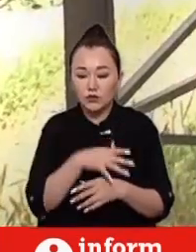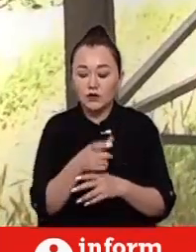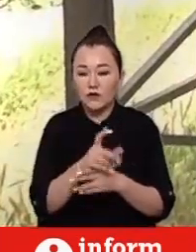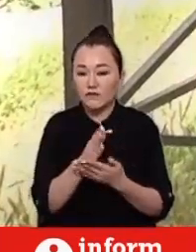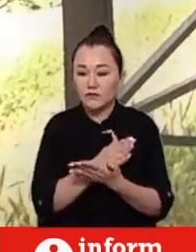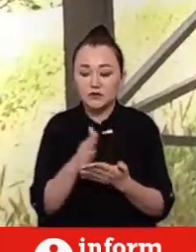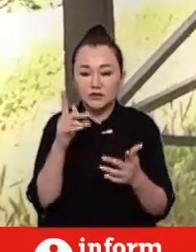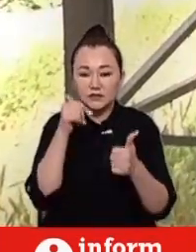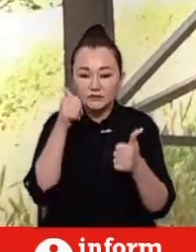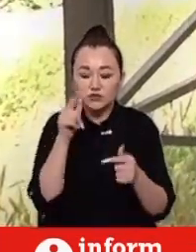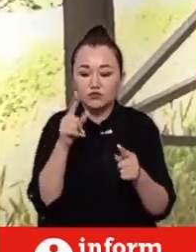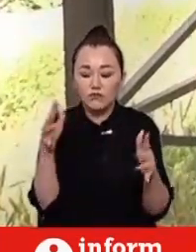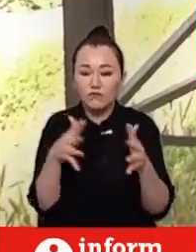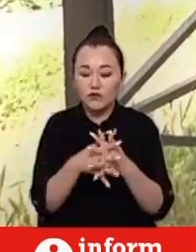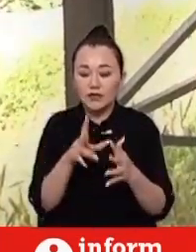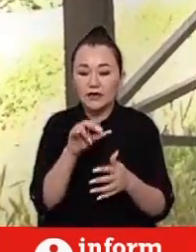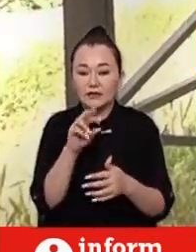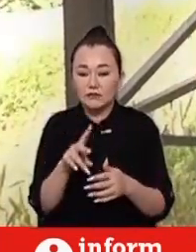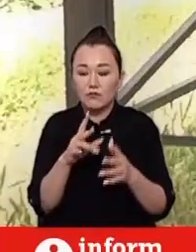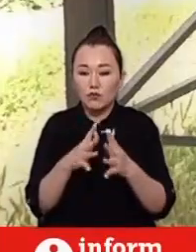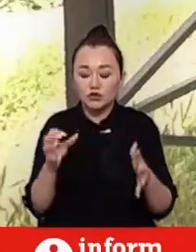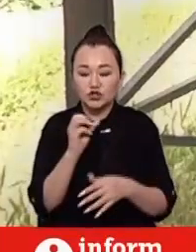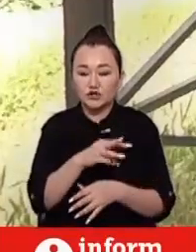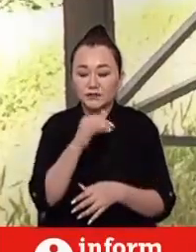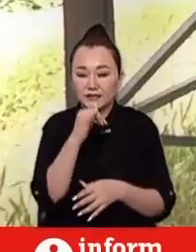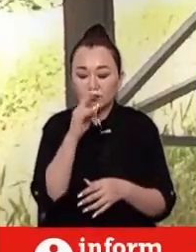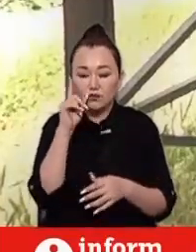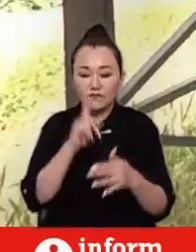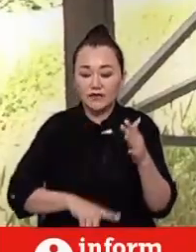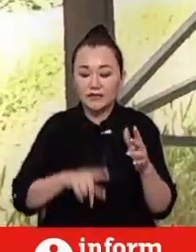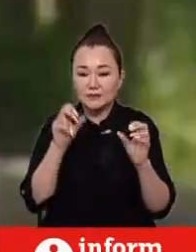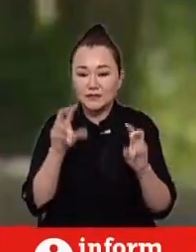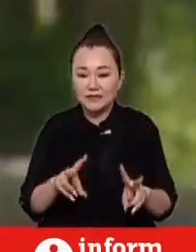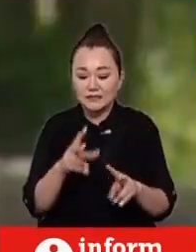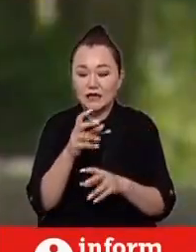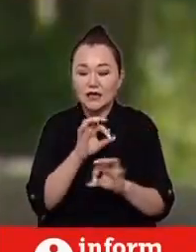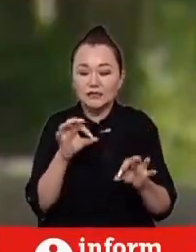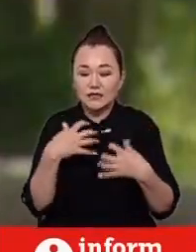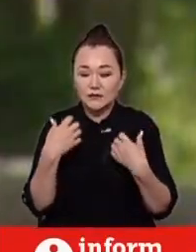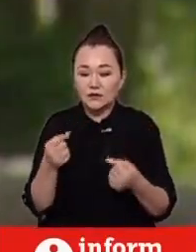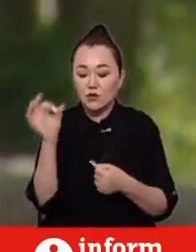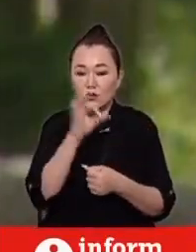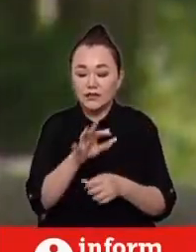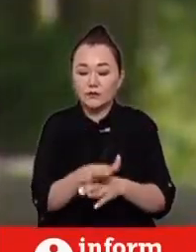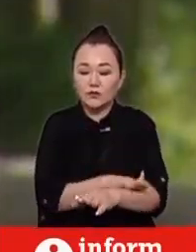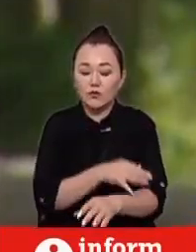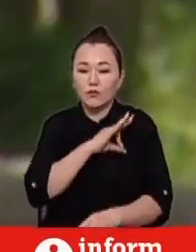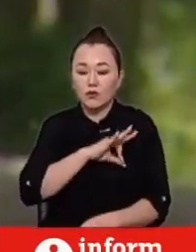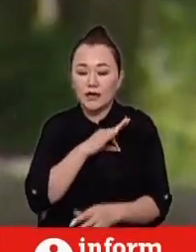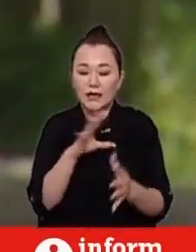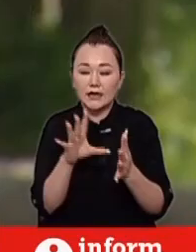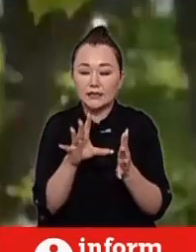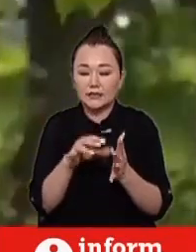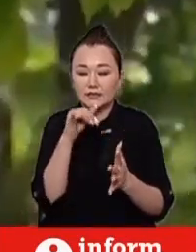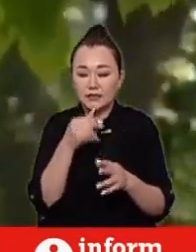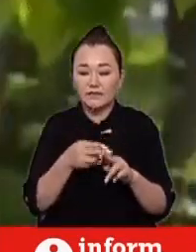неизвестен. Никотина в них больше, чем в табачных сигаретах, уверены специалисты. В Минздраве рассказали, что после длительного употребления электронных